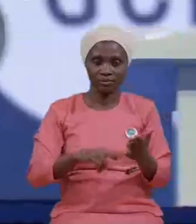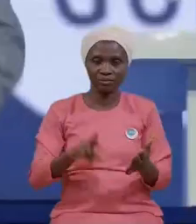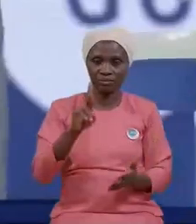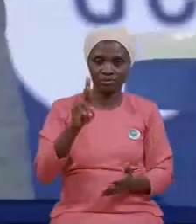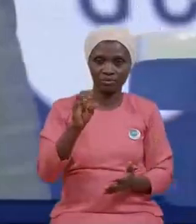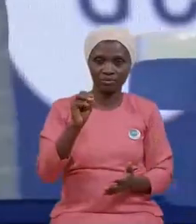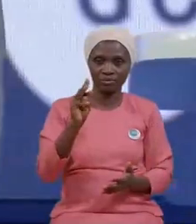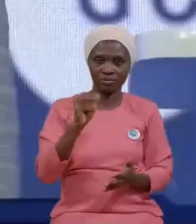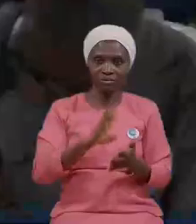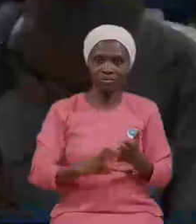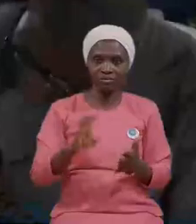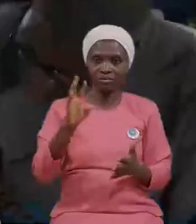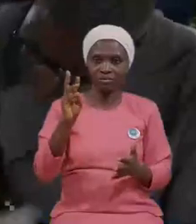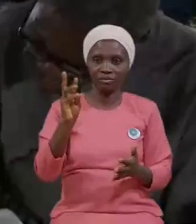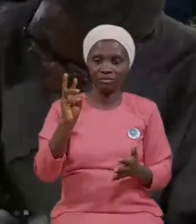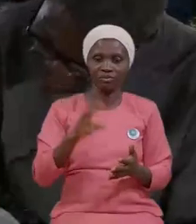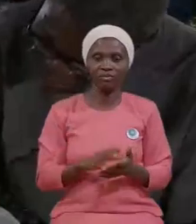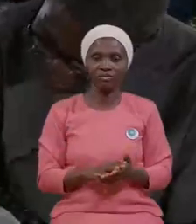Voyons Romains 16, 20.